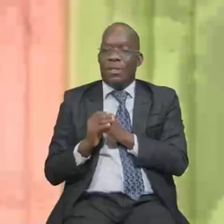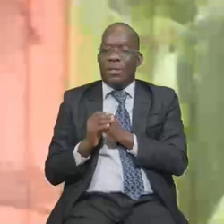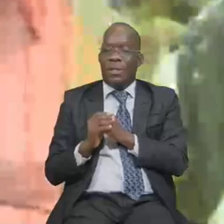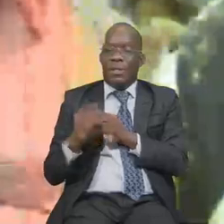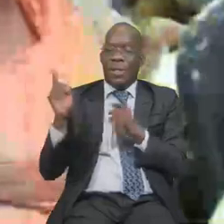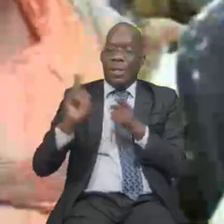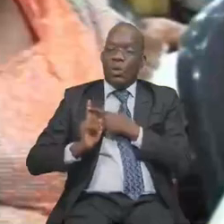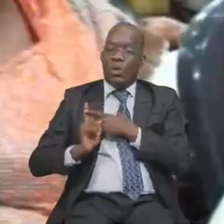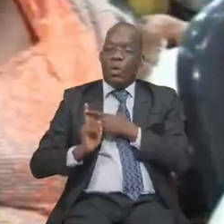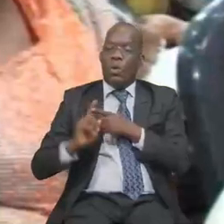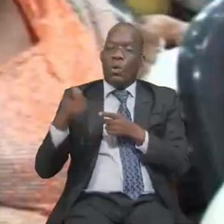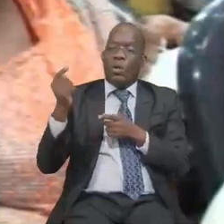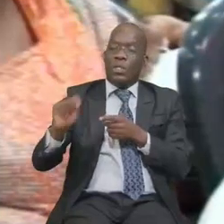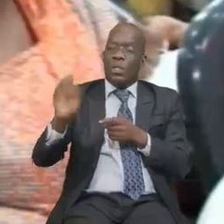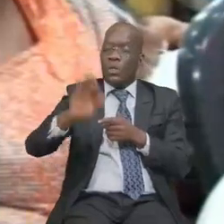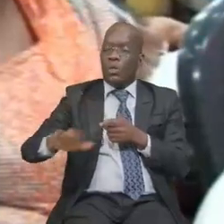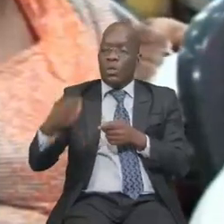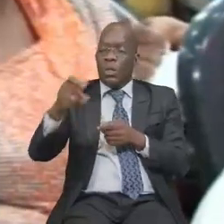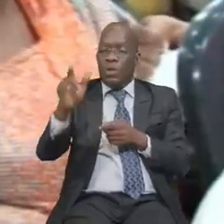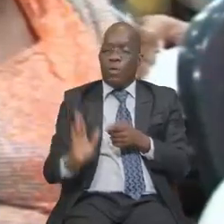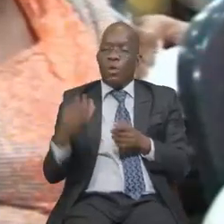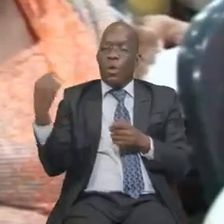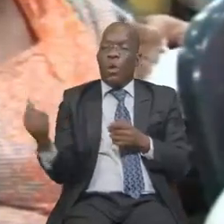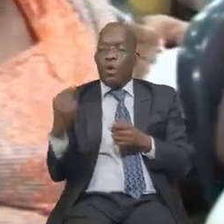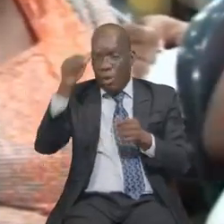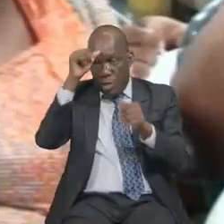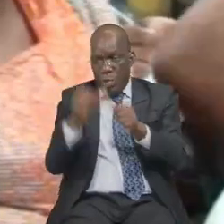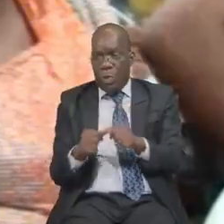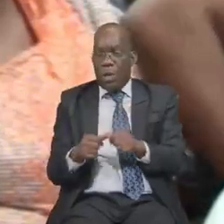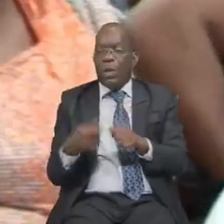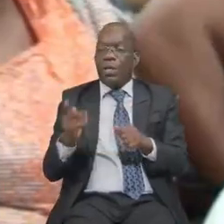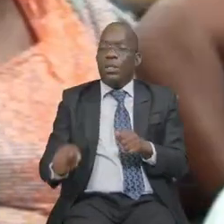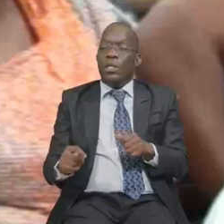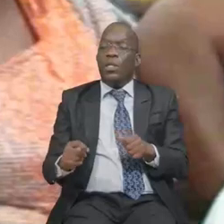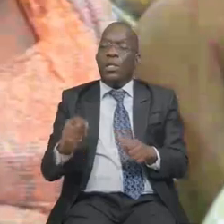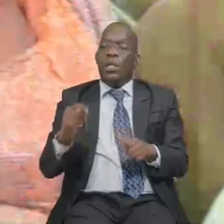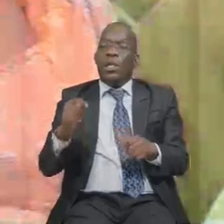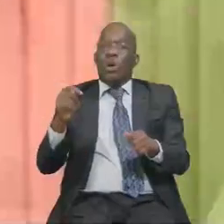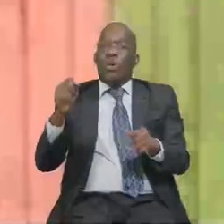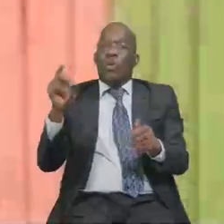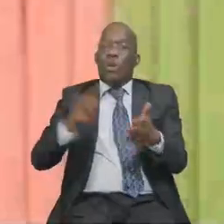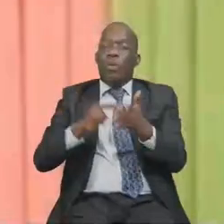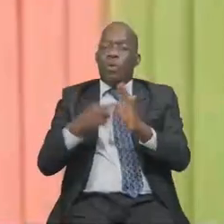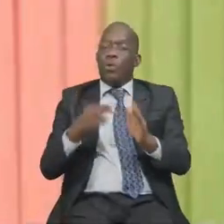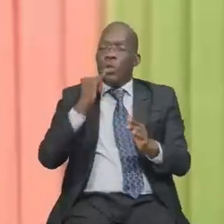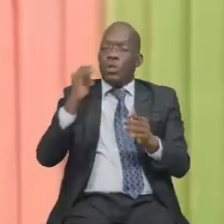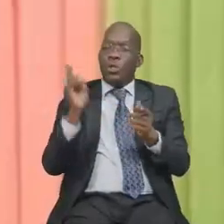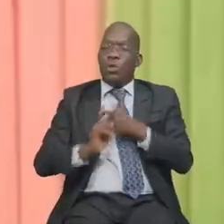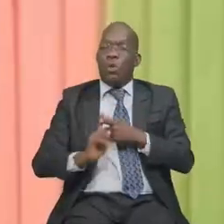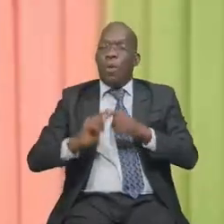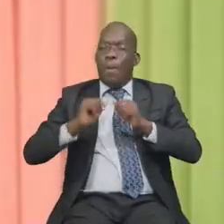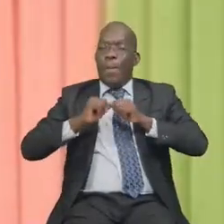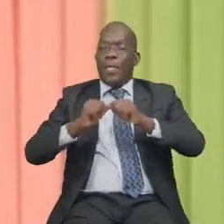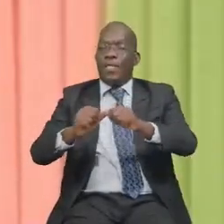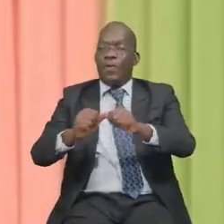aux enfants de Dieu, rappelle-toi toujours, l'objectif, c'est de persévérer et